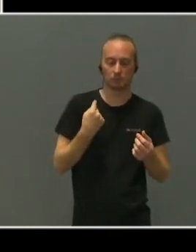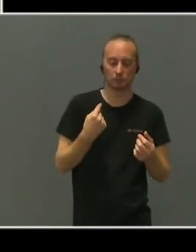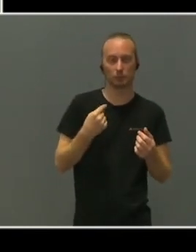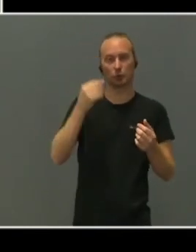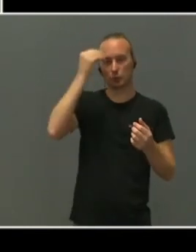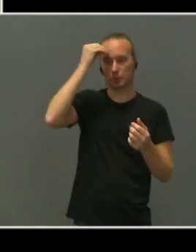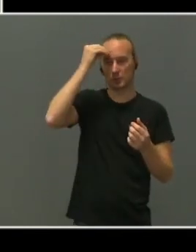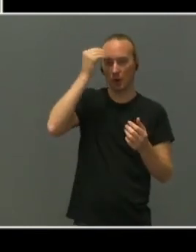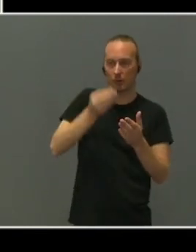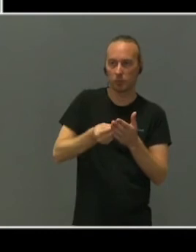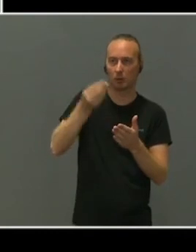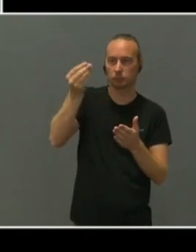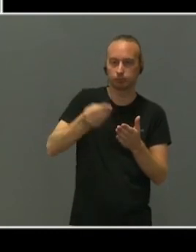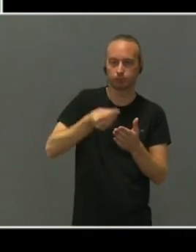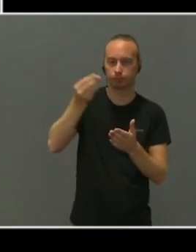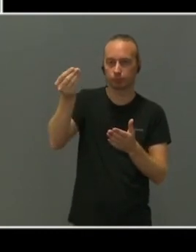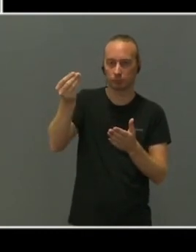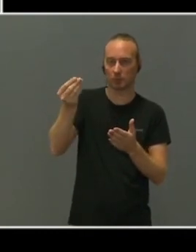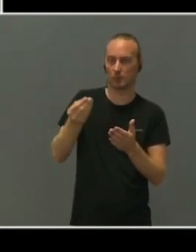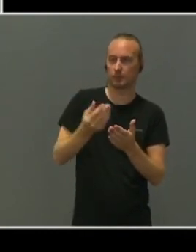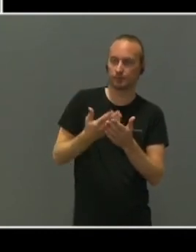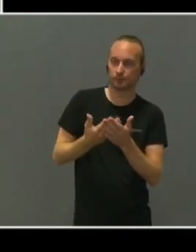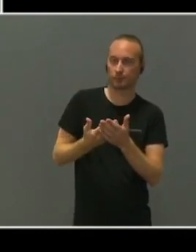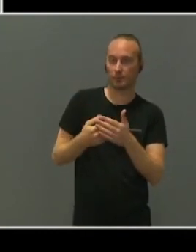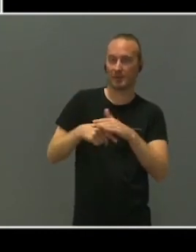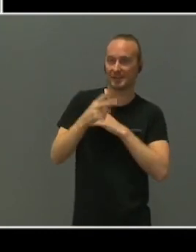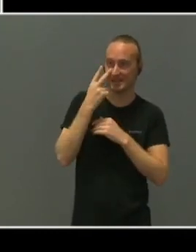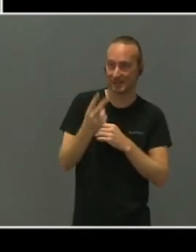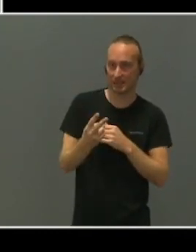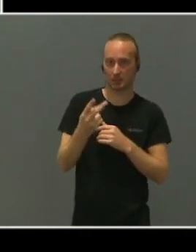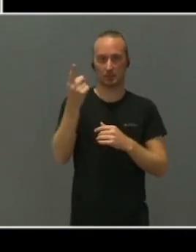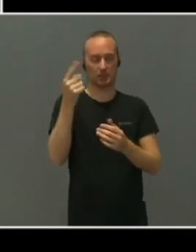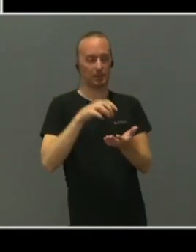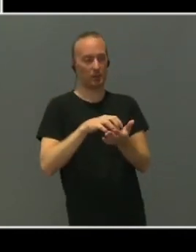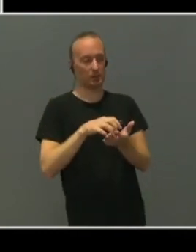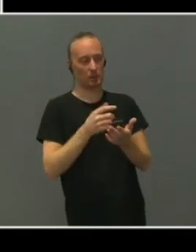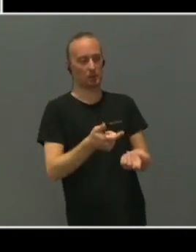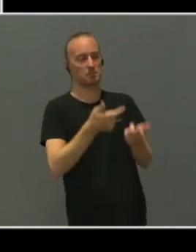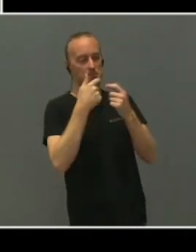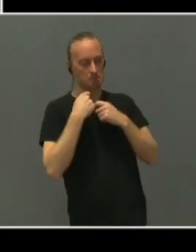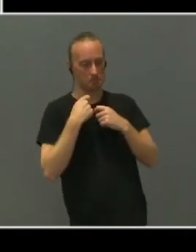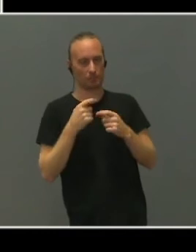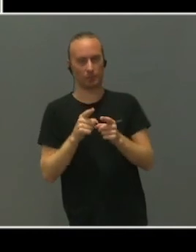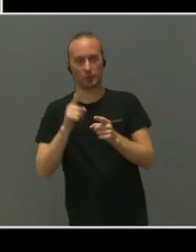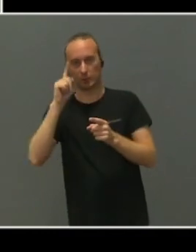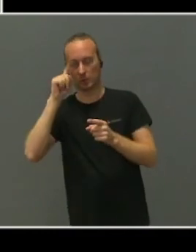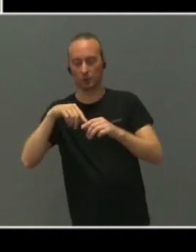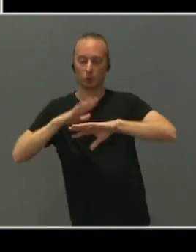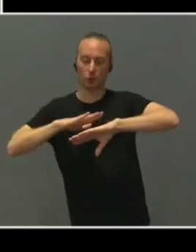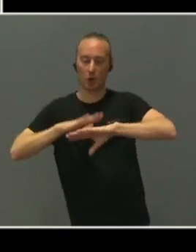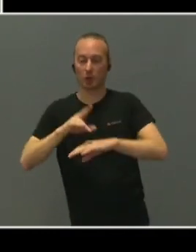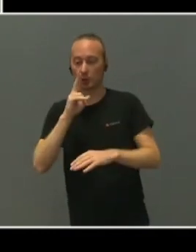og innsikt til departementet som grunnlag for ny politikkutvikling